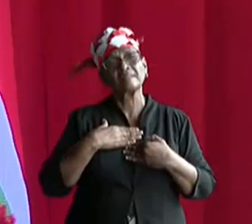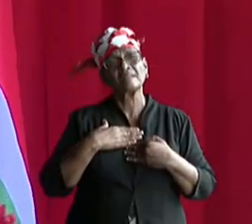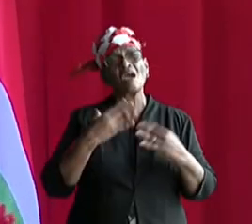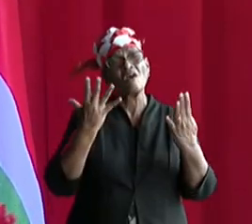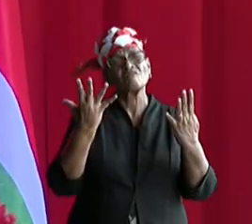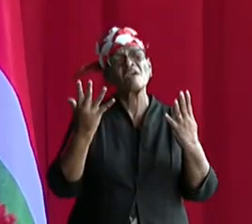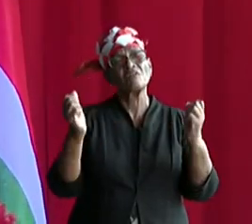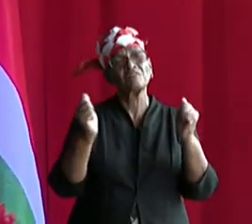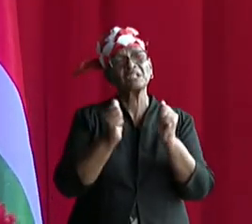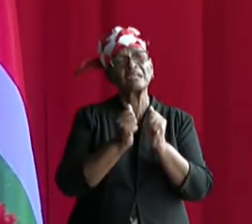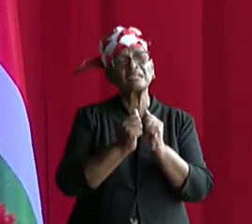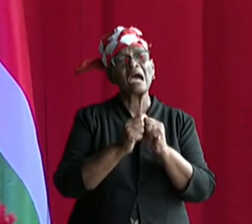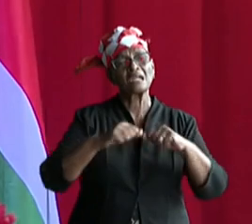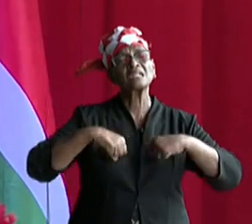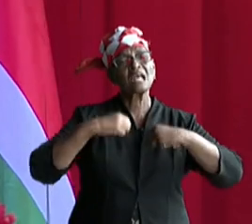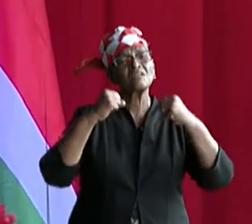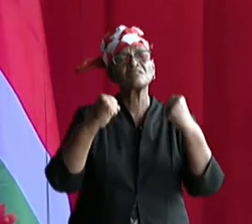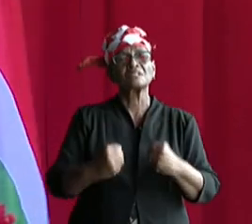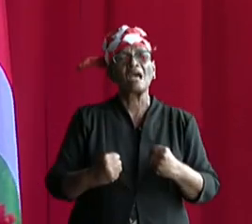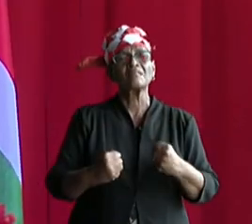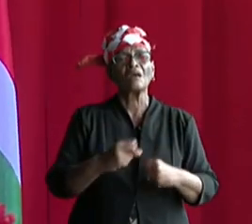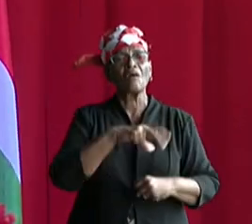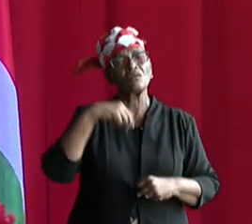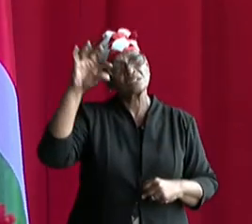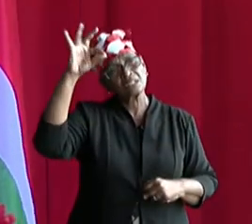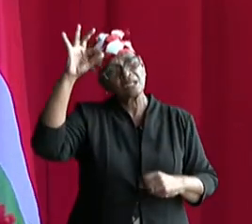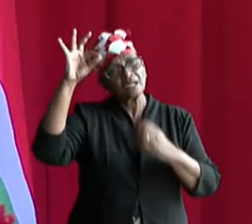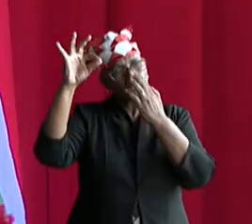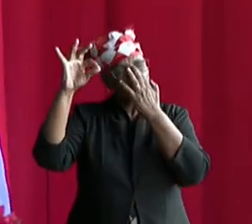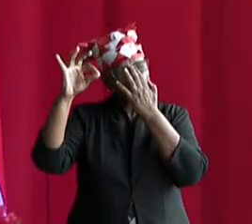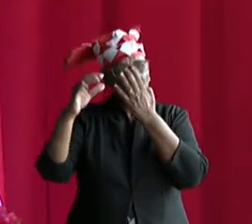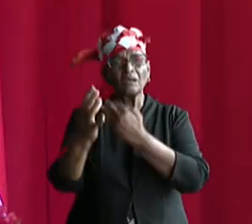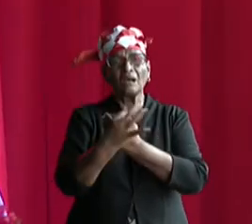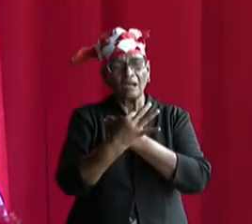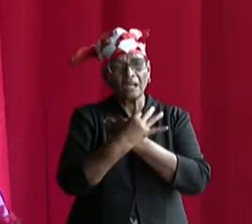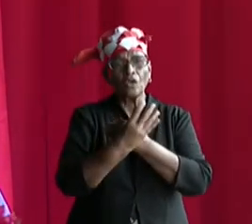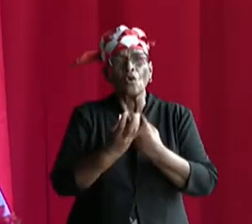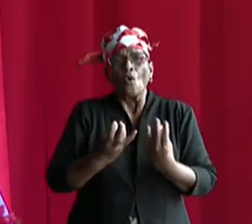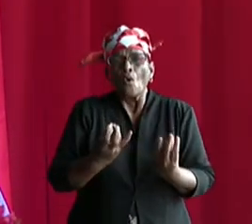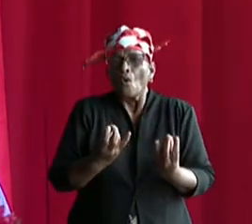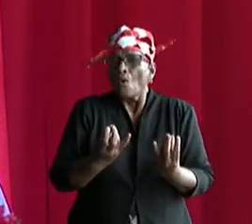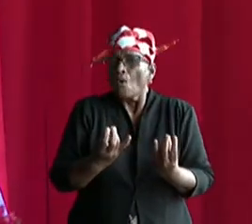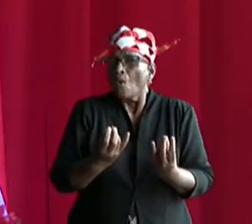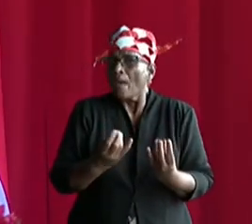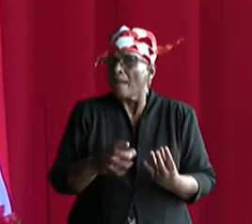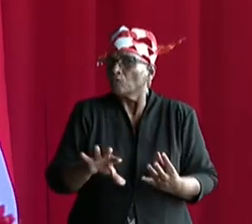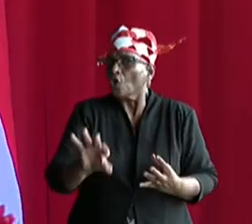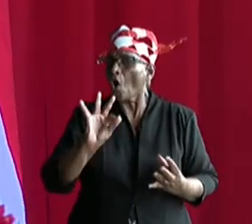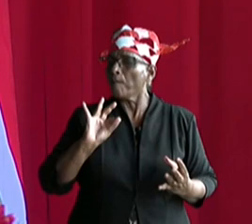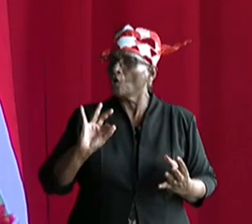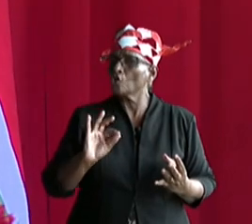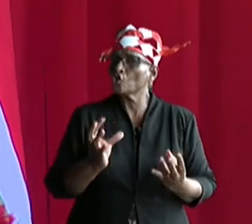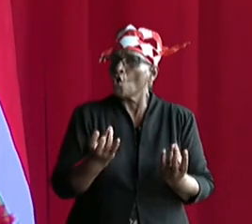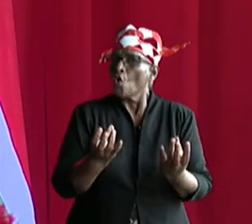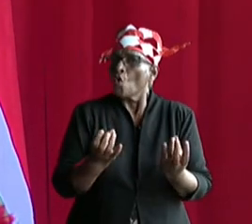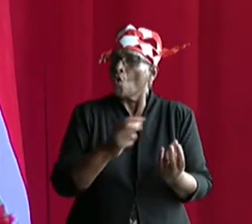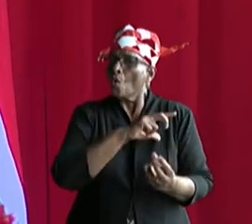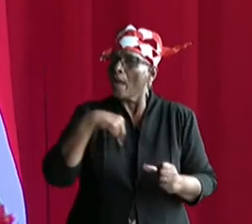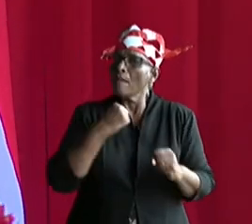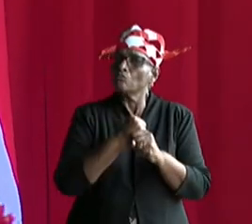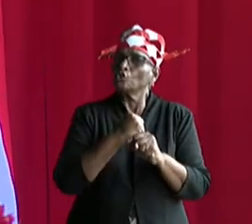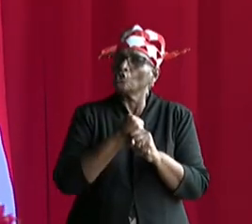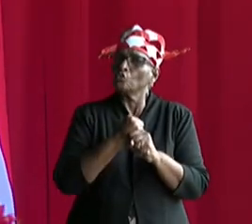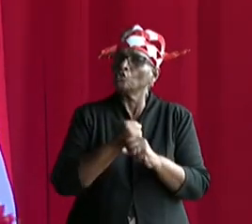45 jaar residentie heeft ons geleerd hoe wij daadwerkelijk effectief moeten voortgaan met het bouwen